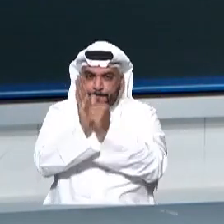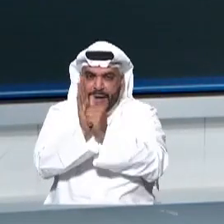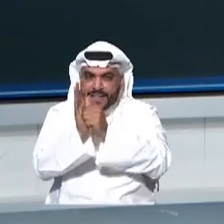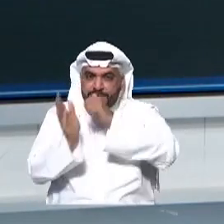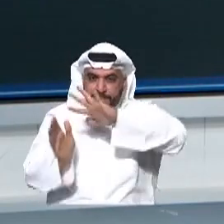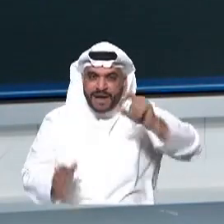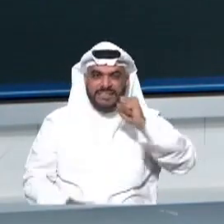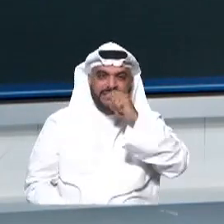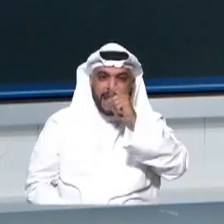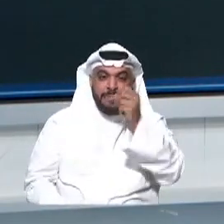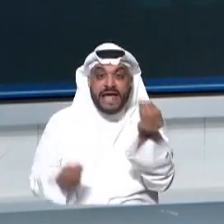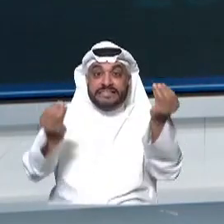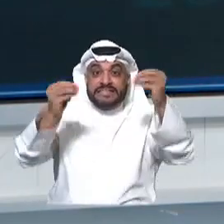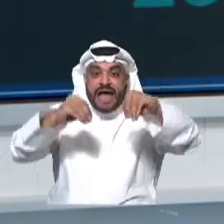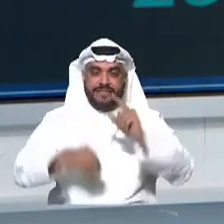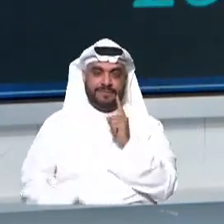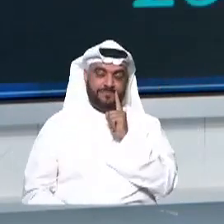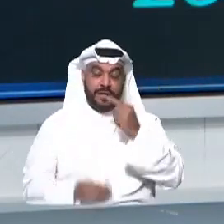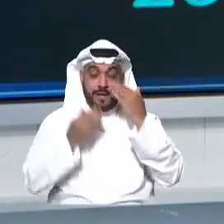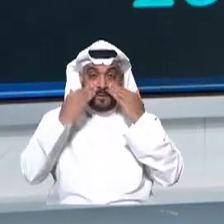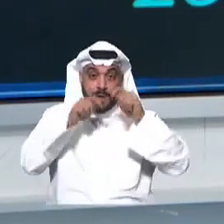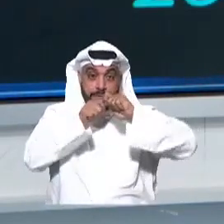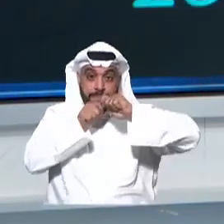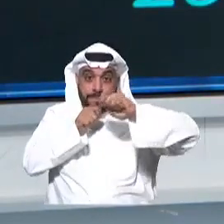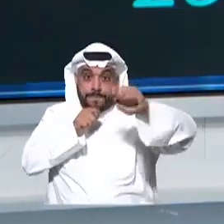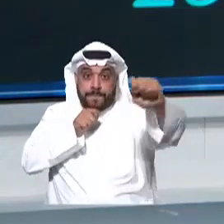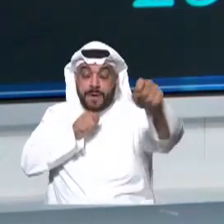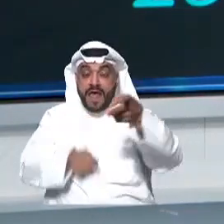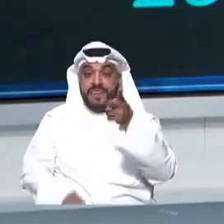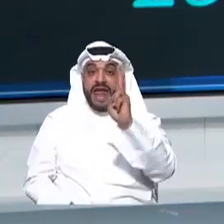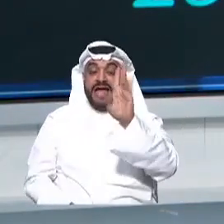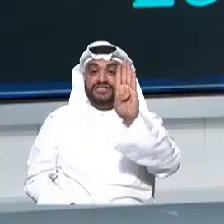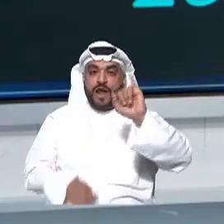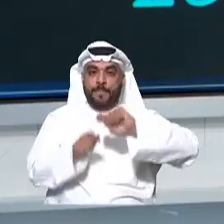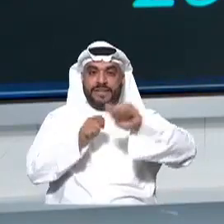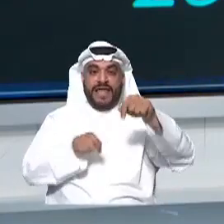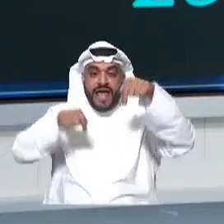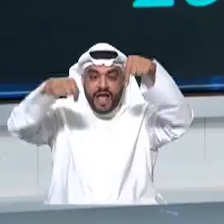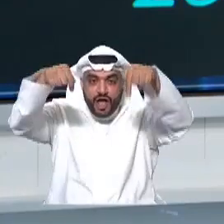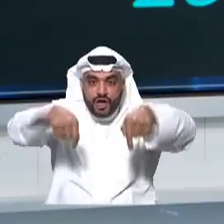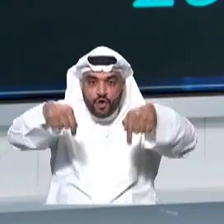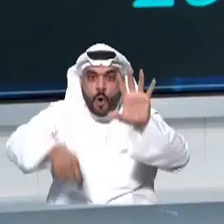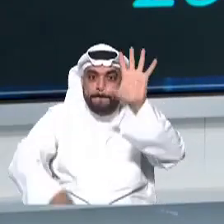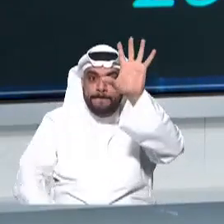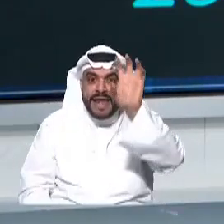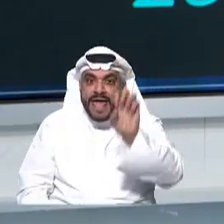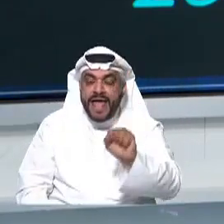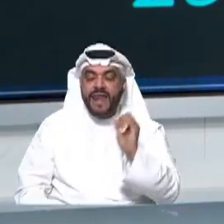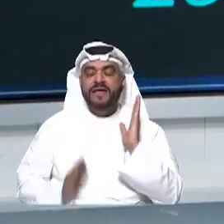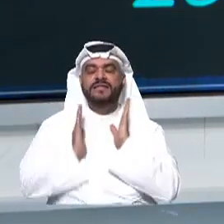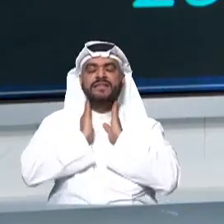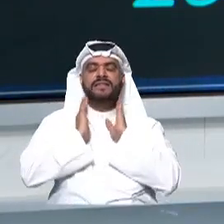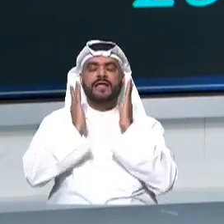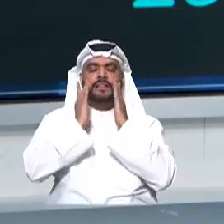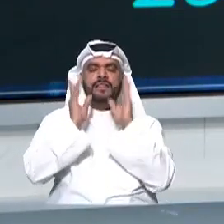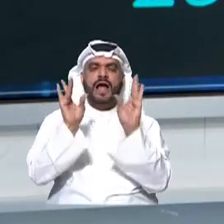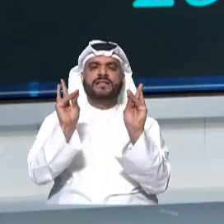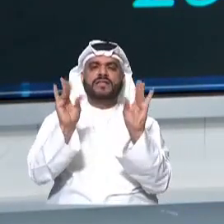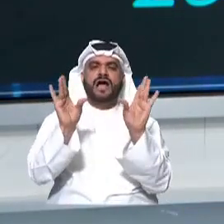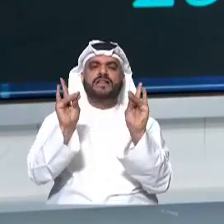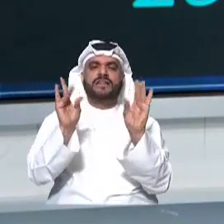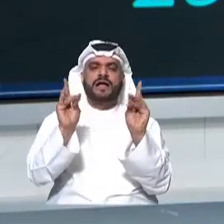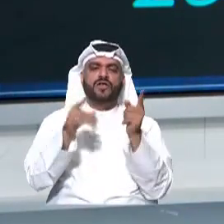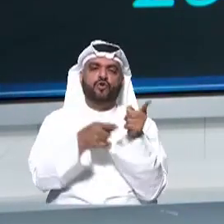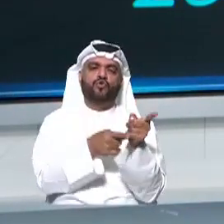الأفقية جيدة تزيد عن 12 كيلومتر الليلة. أجوانا مائل الحرارة وأيضا رطبة نسبيا خاصة على المناطق الساحلية،